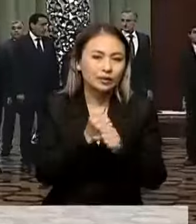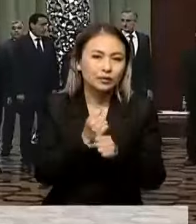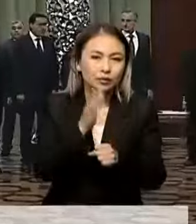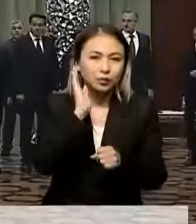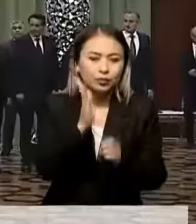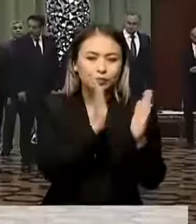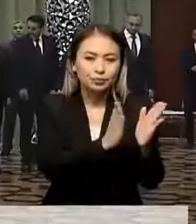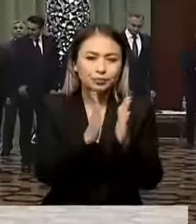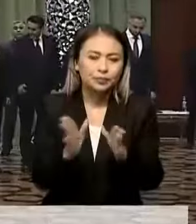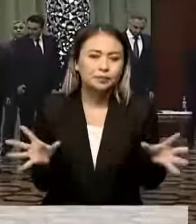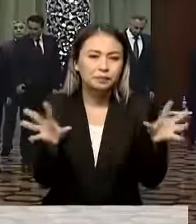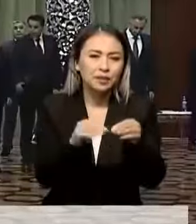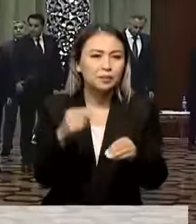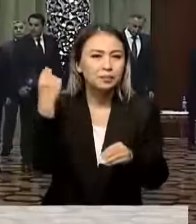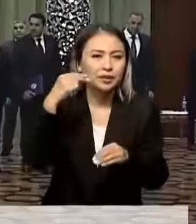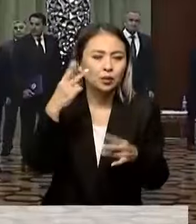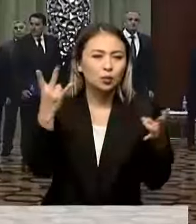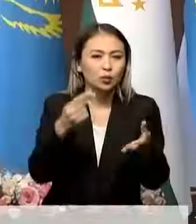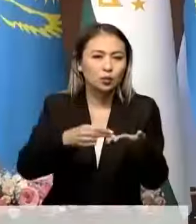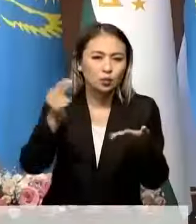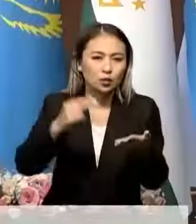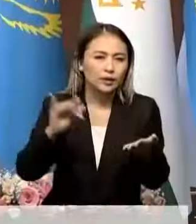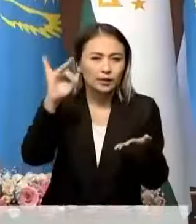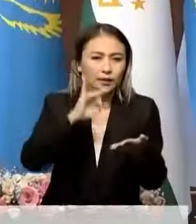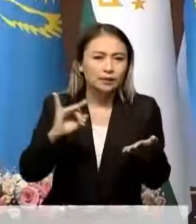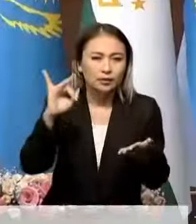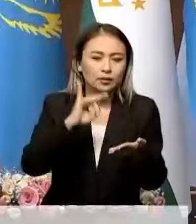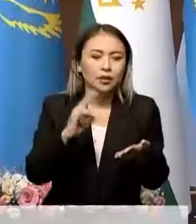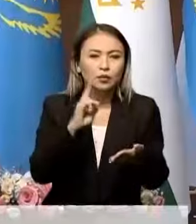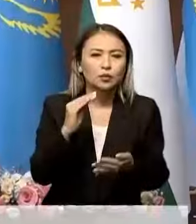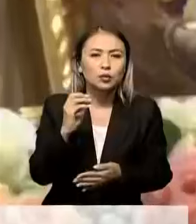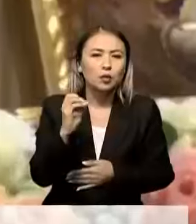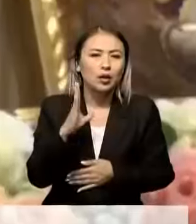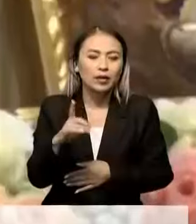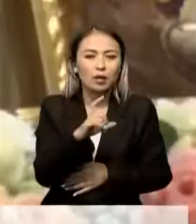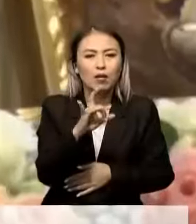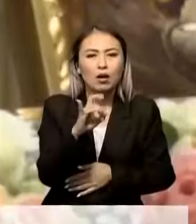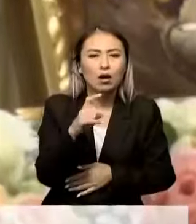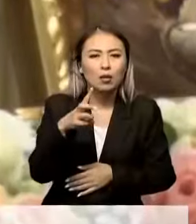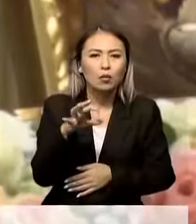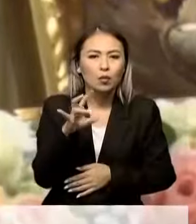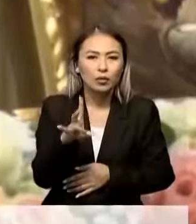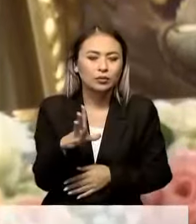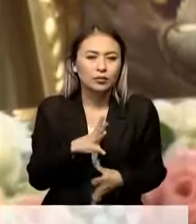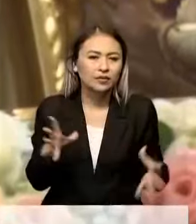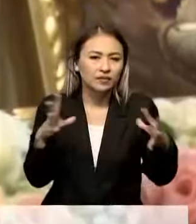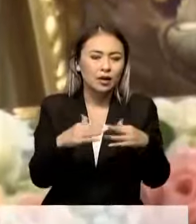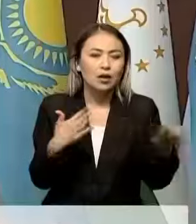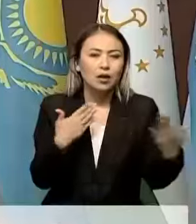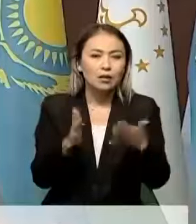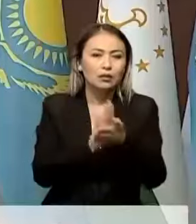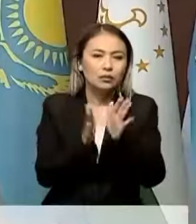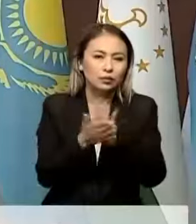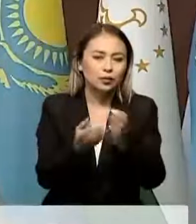Алқышар қалыптасқан тек қос президенттің қолыға жет. Тарихи сәт. Қасым Жомарт Тоқаев пен Эмомали Рахмон одақтастық қатынастар туралы шартқа